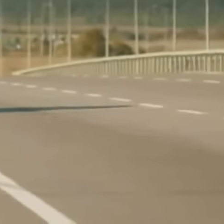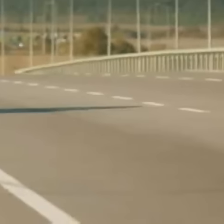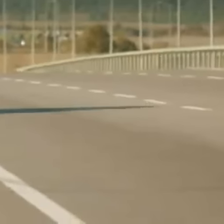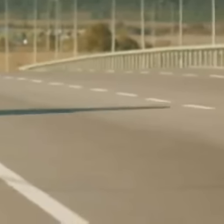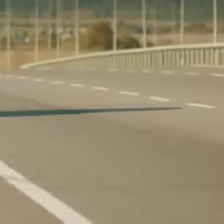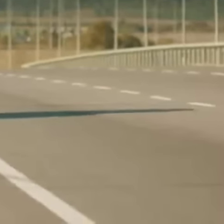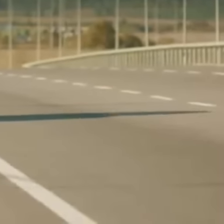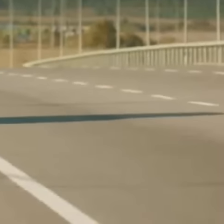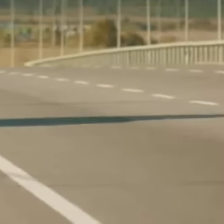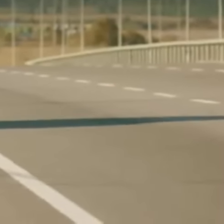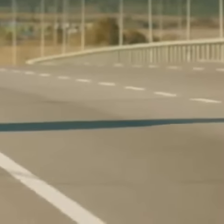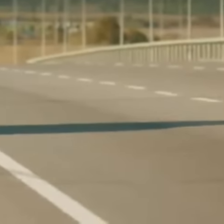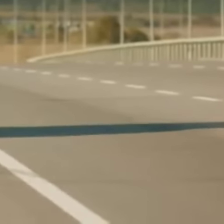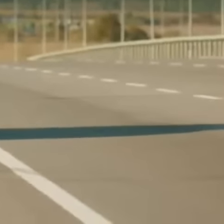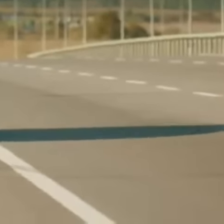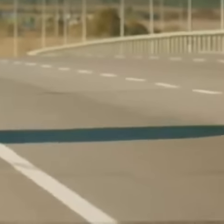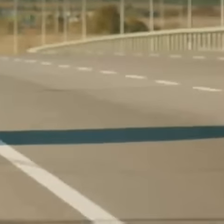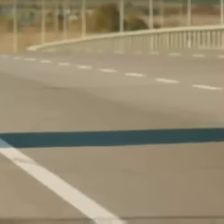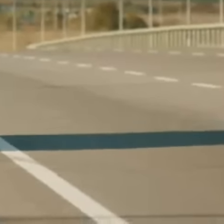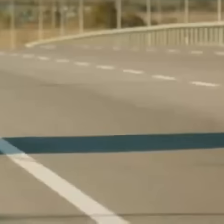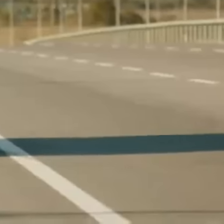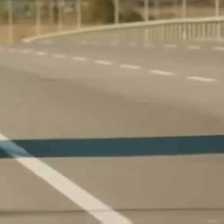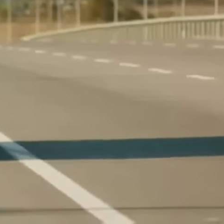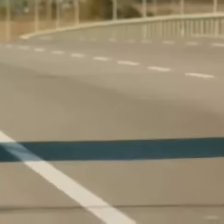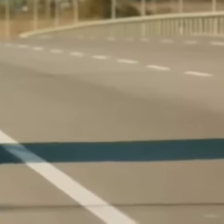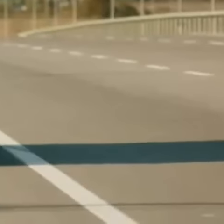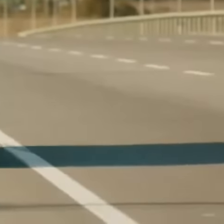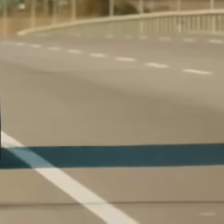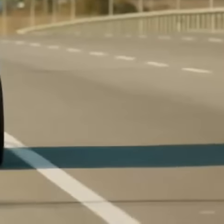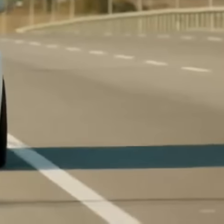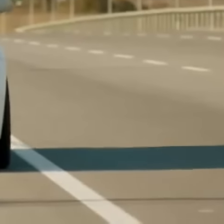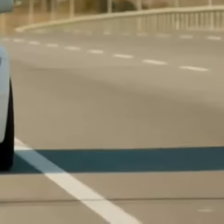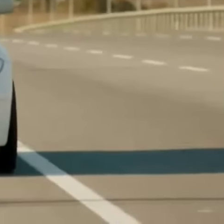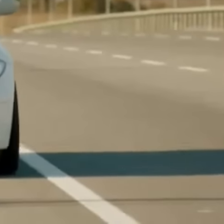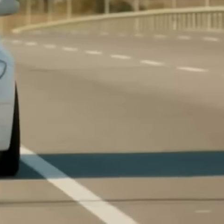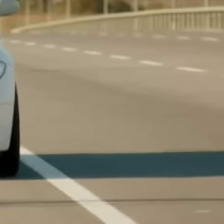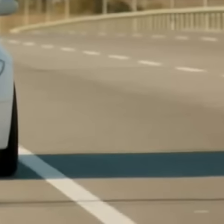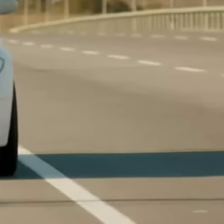Sol şeritten sağ tarafa yaklaşıp yol kenarında bir süre ilerleyip durdu.